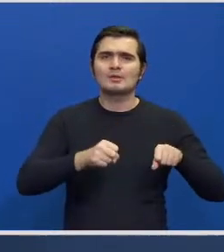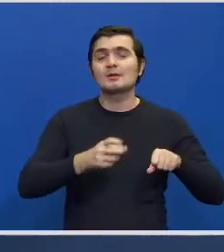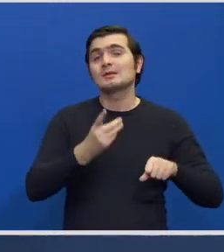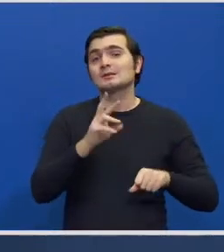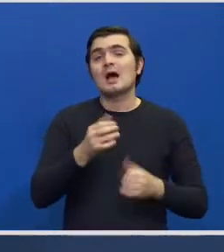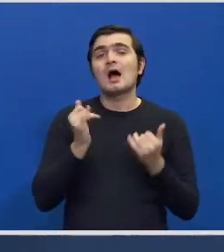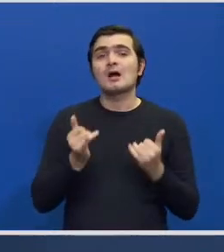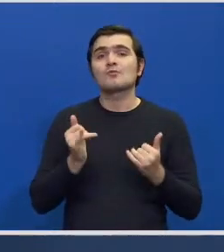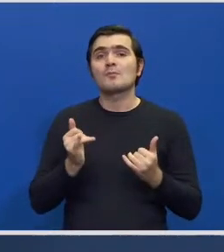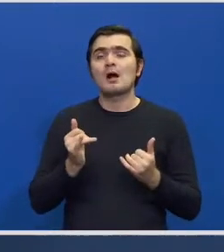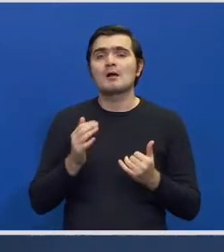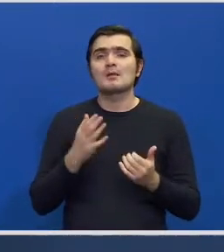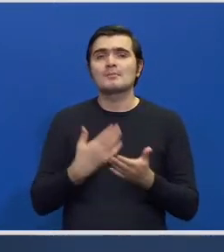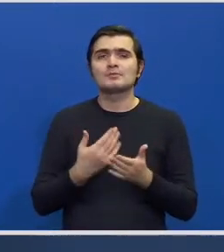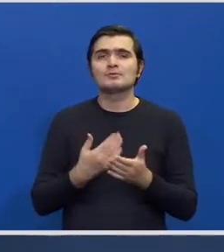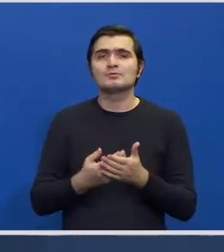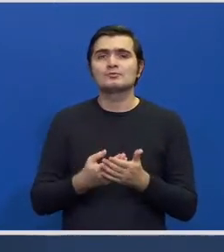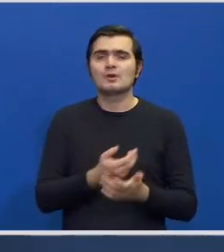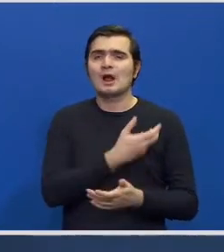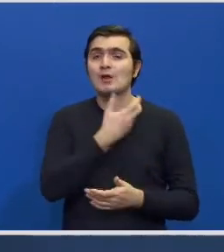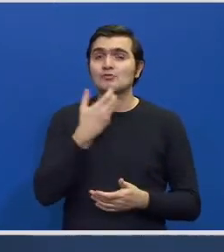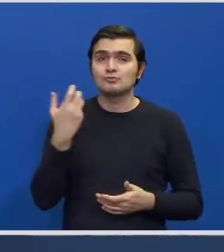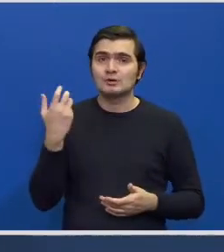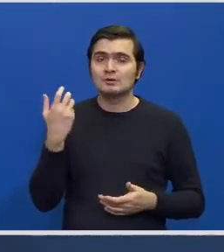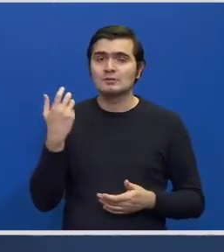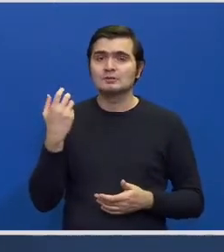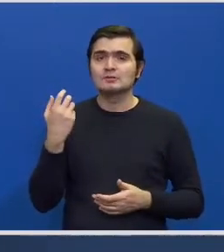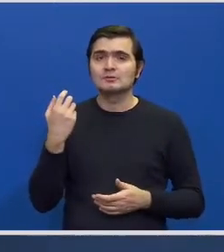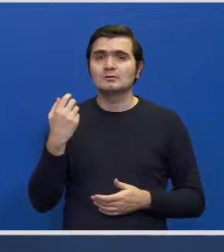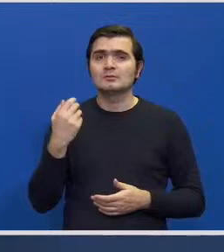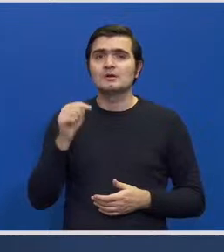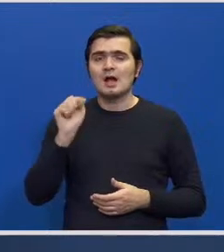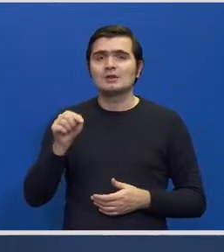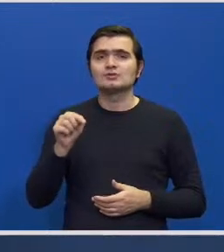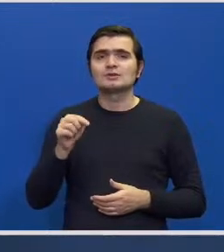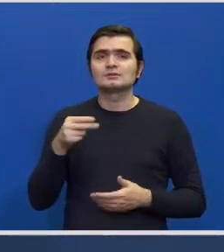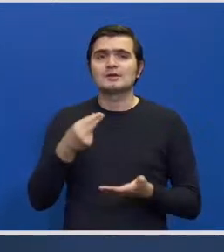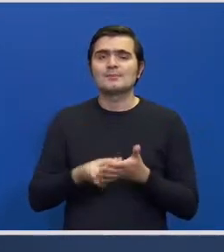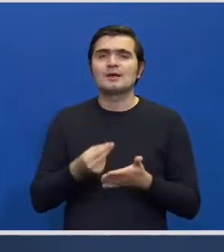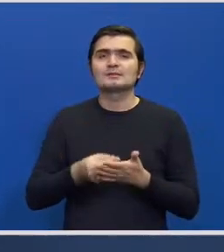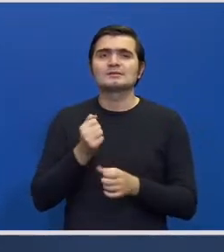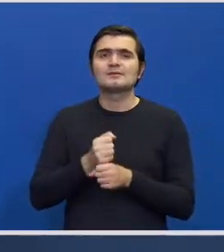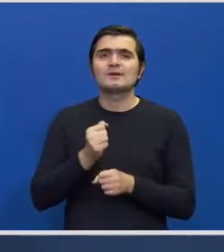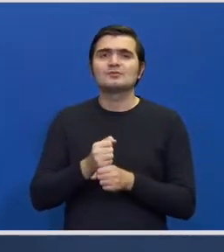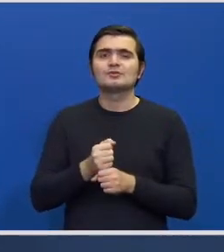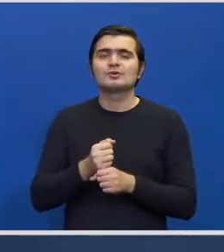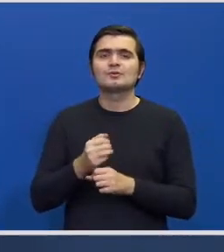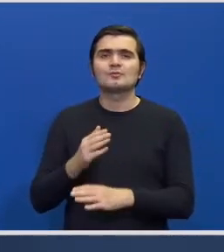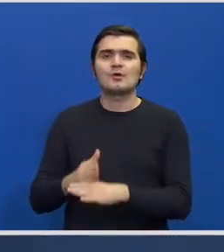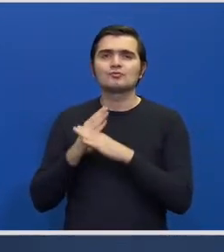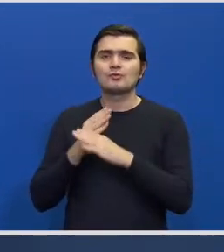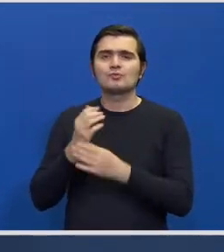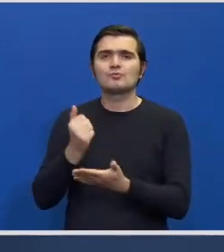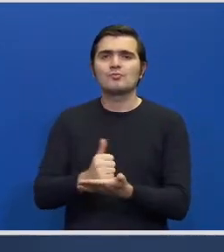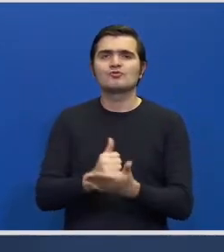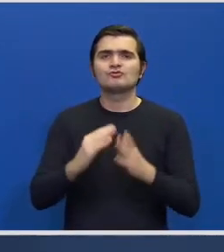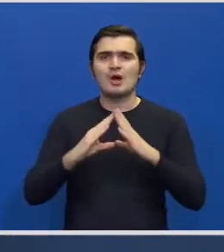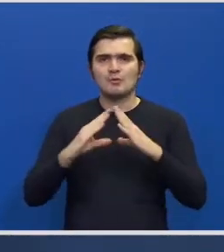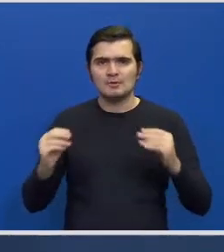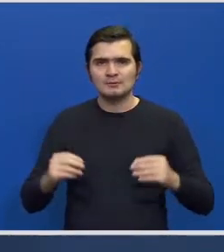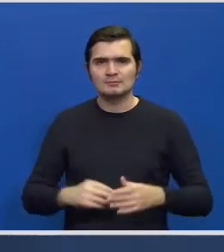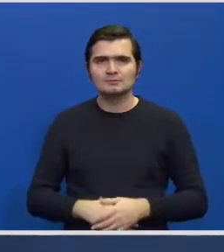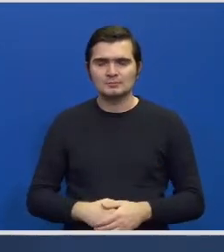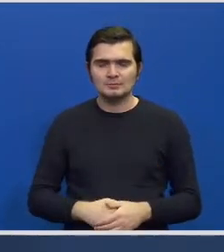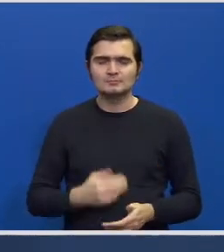la asociația de proprietari. De această dată, pe componenta de energie termică, acest tip de plată se efectuează